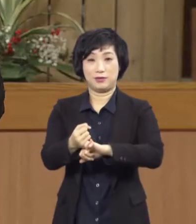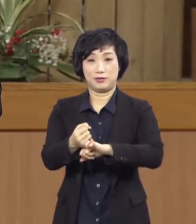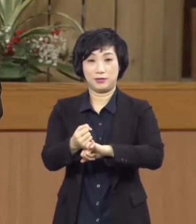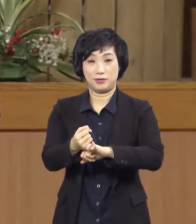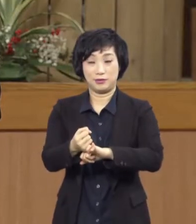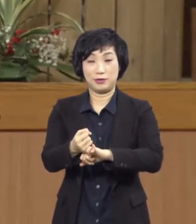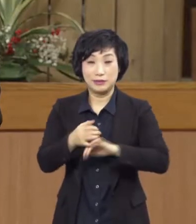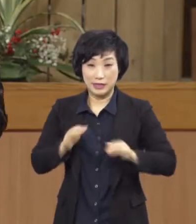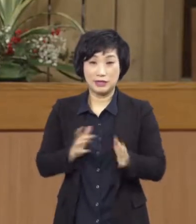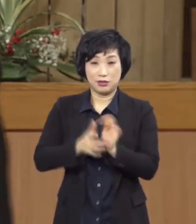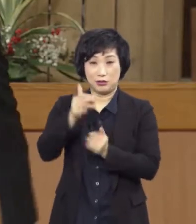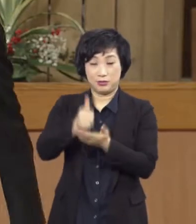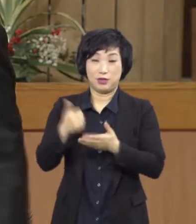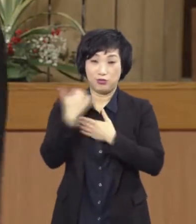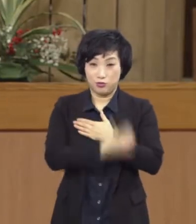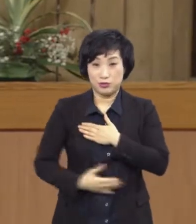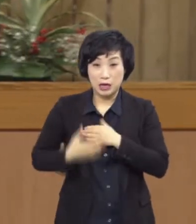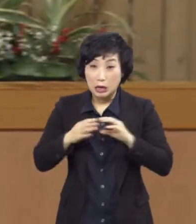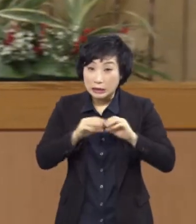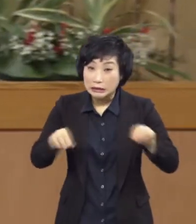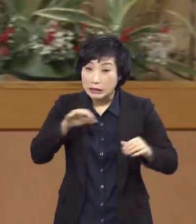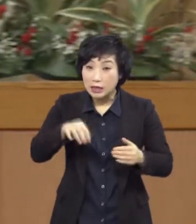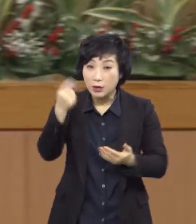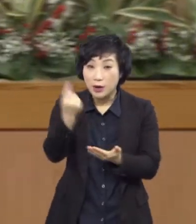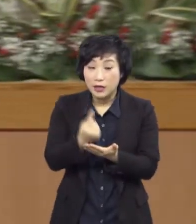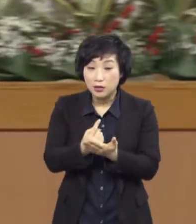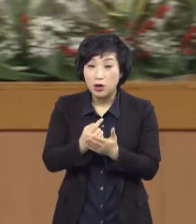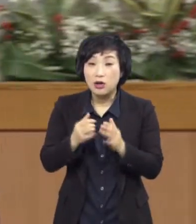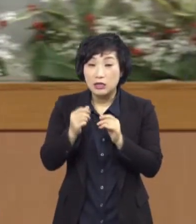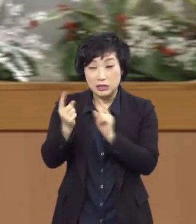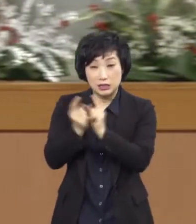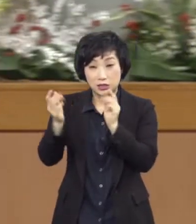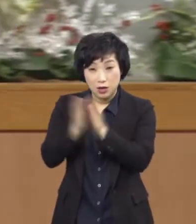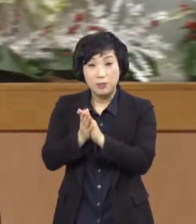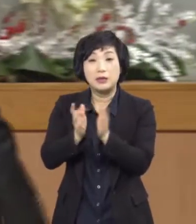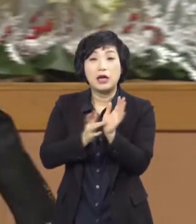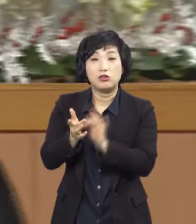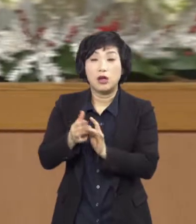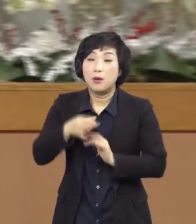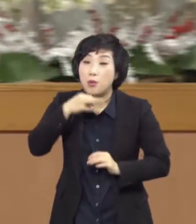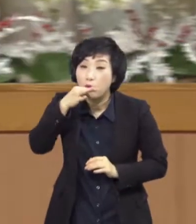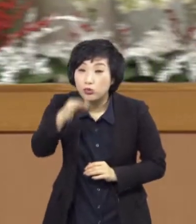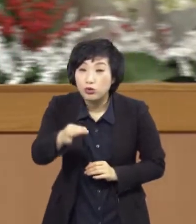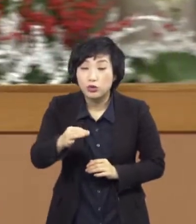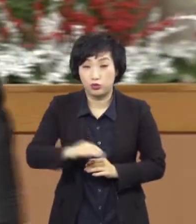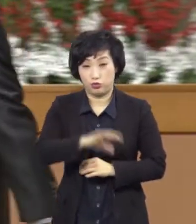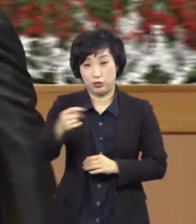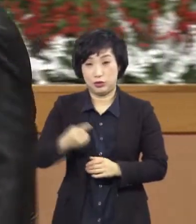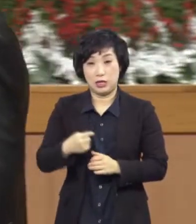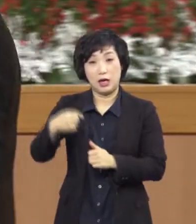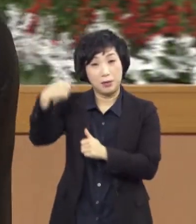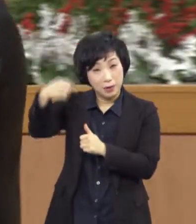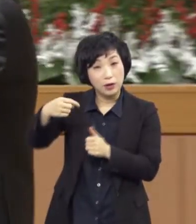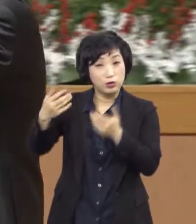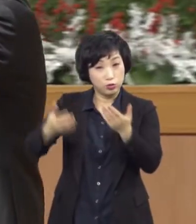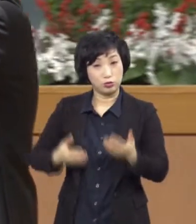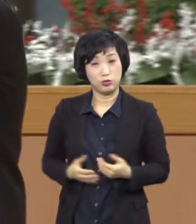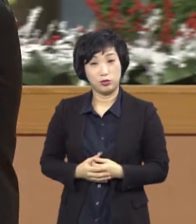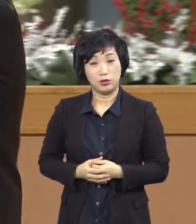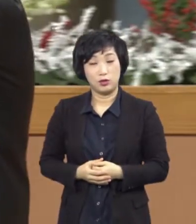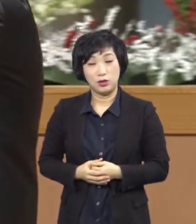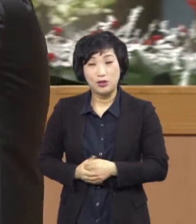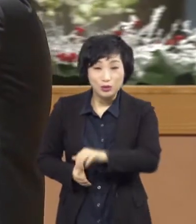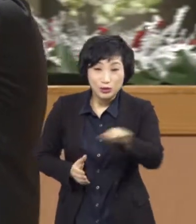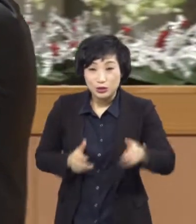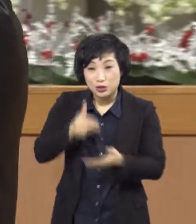주님이 육체를 입고 이 땅에 오셔서 우리에게 친히 그의 목소리로 들려준 말씀입니다. 우리는